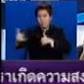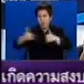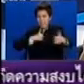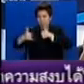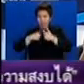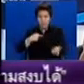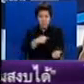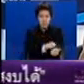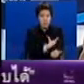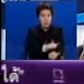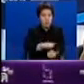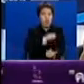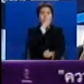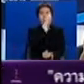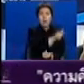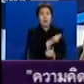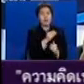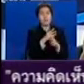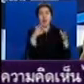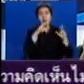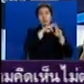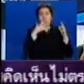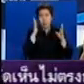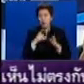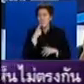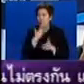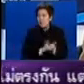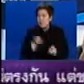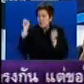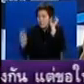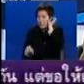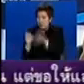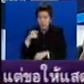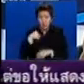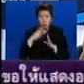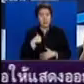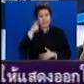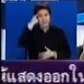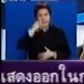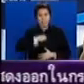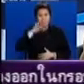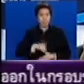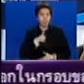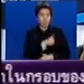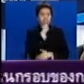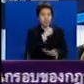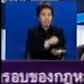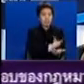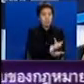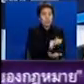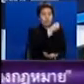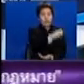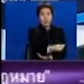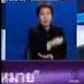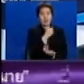คเลือดเพิ่มขึ้นค่ะหลังจากที่กลุ่มผู้ชุมนุมได้ระดมเลือดเททิ้งขณะที่รัฐมนตรีว่าการกระทรวงสาธารณสุขนะคะก็เตรียมมอบยาส